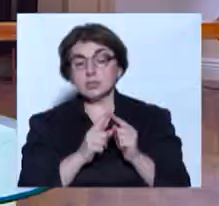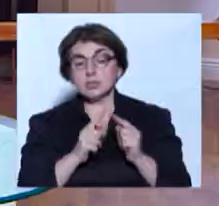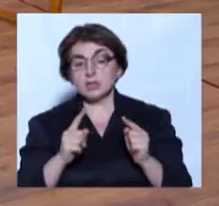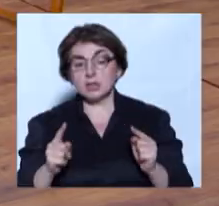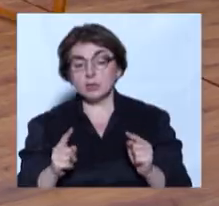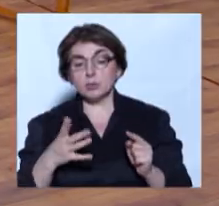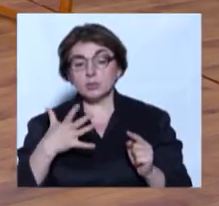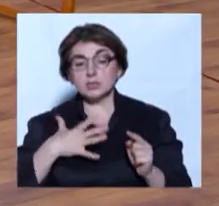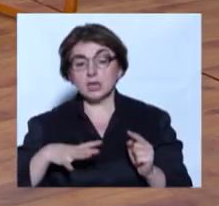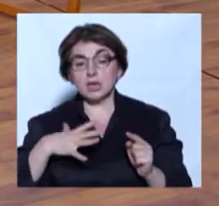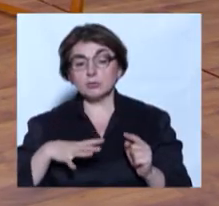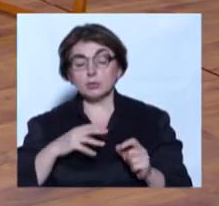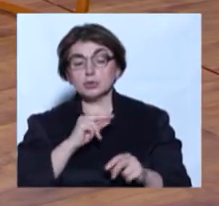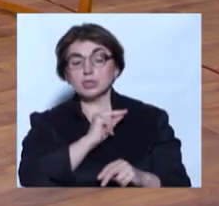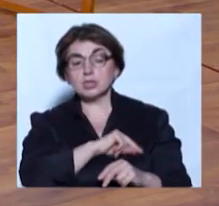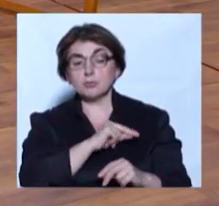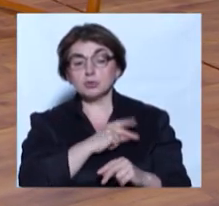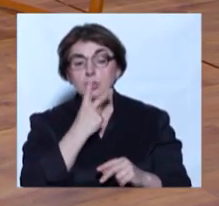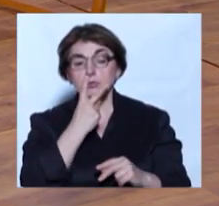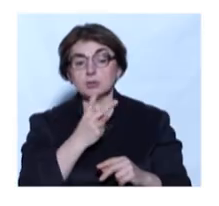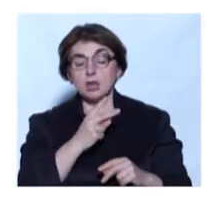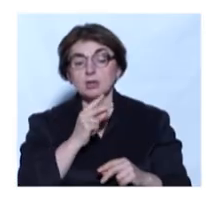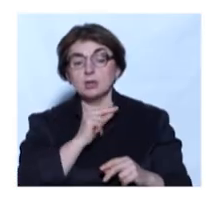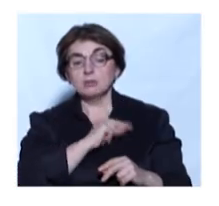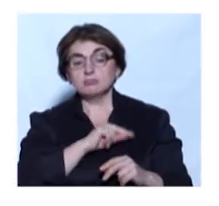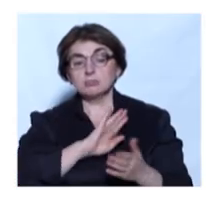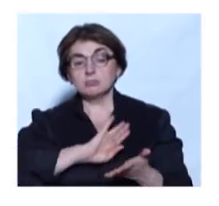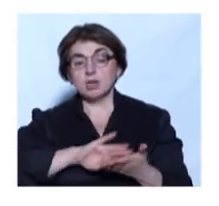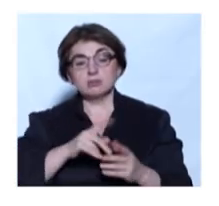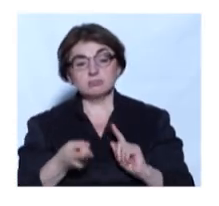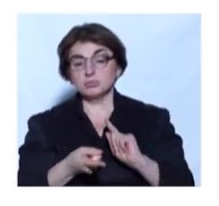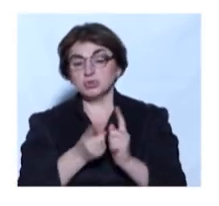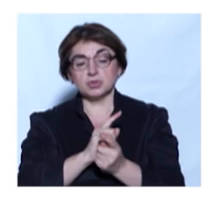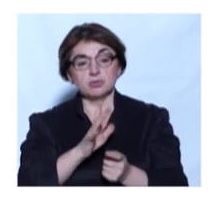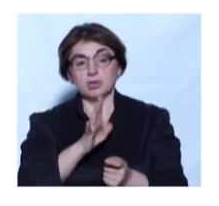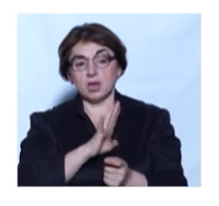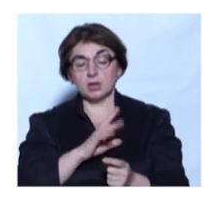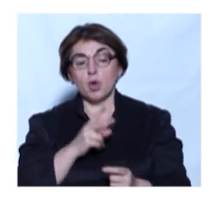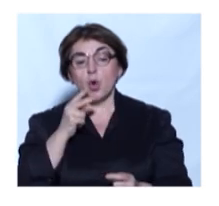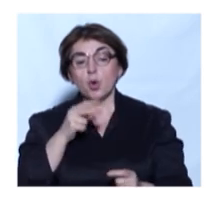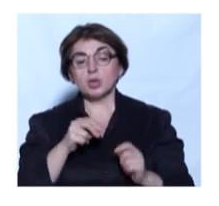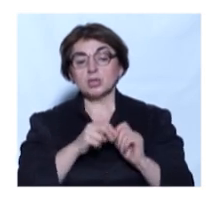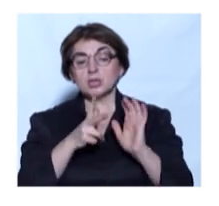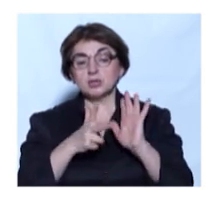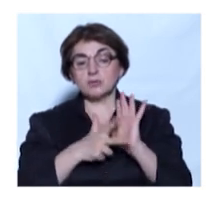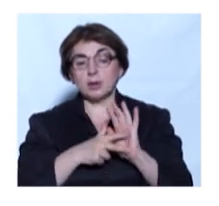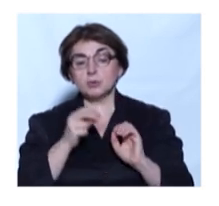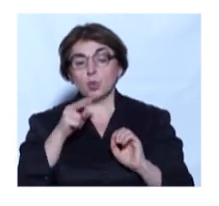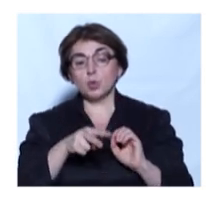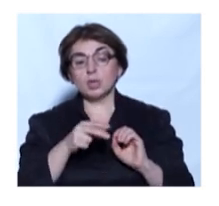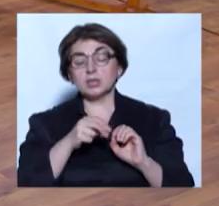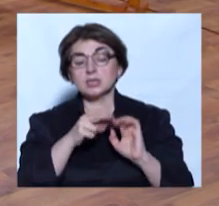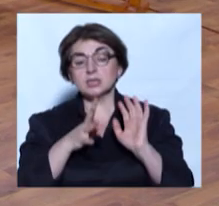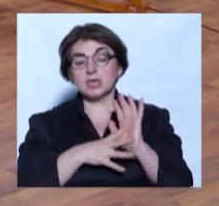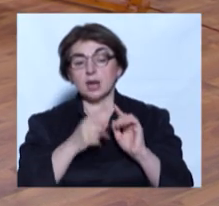საქართველოში სამუშაო თვალსაზრისით უმუშევრობის დონე დიდად არ შეცვლილა. ხედავთ კიდევაც აქ 2018 წლის და 2019 წლის